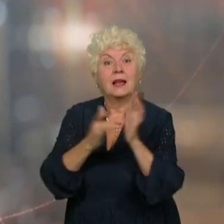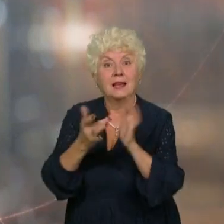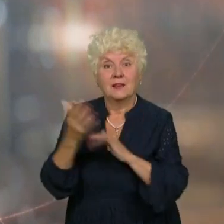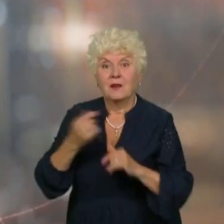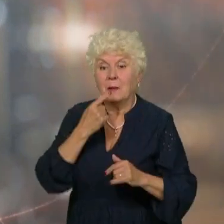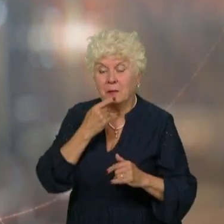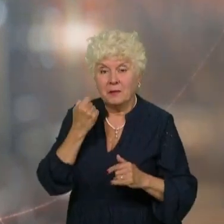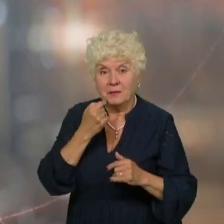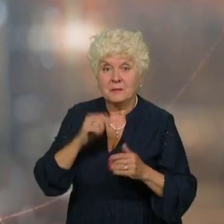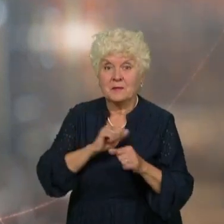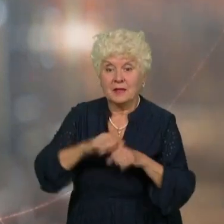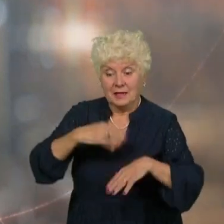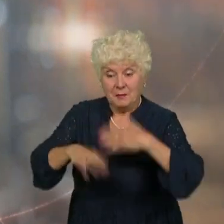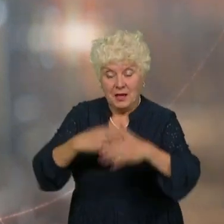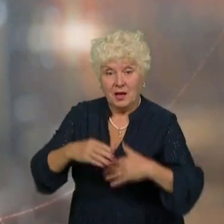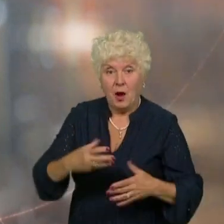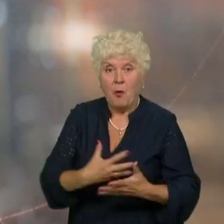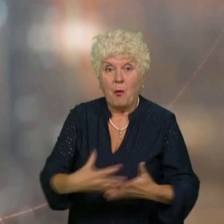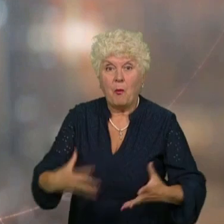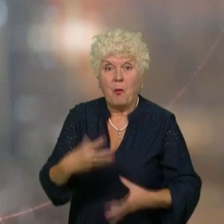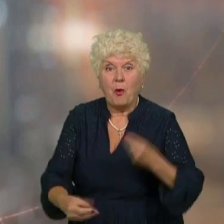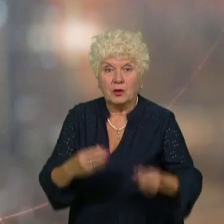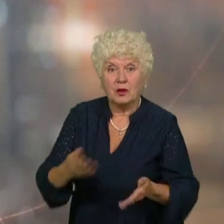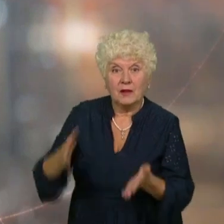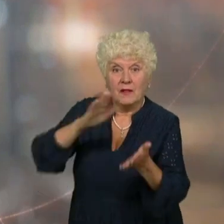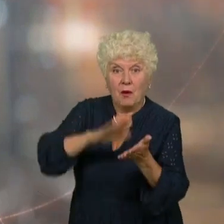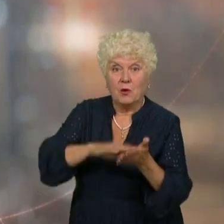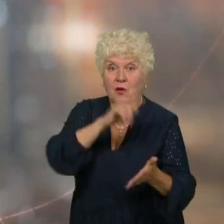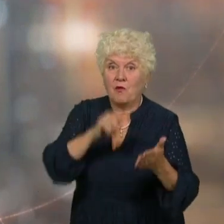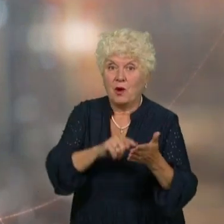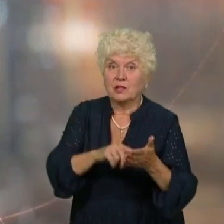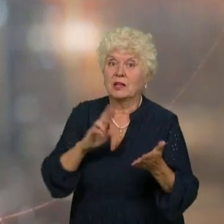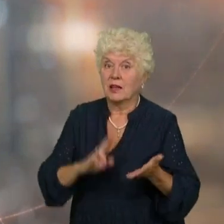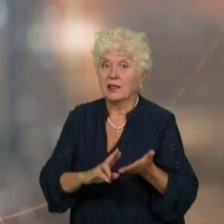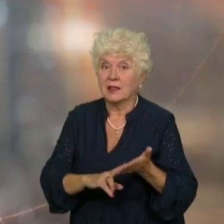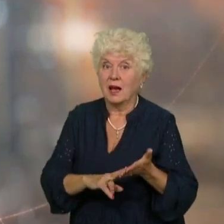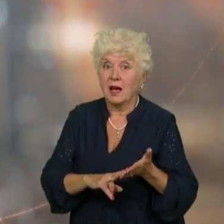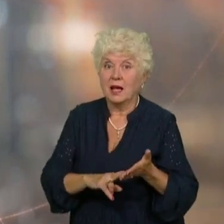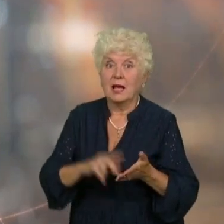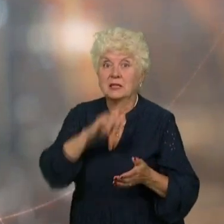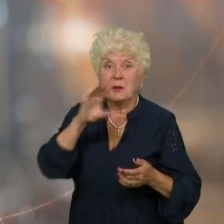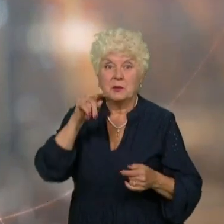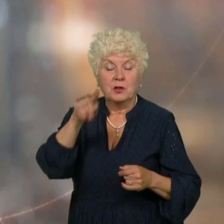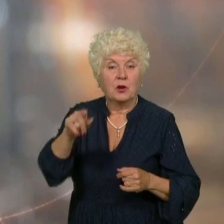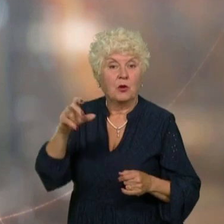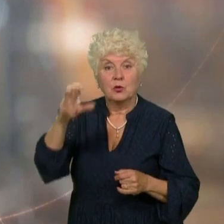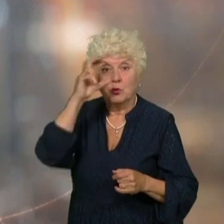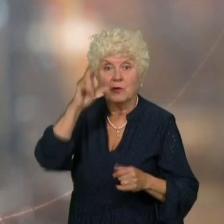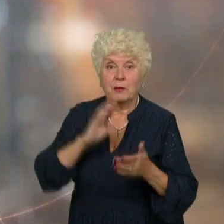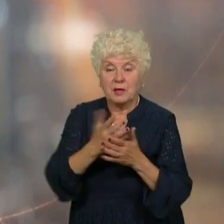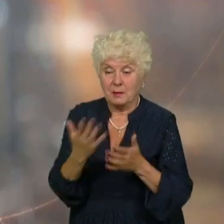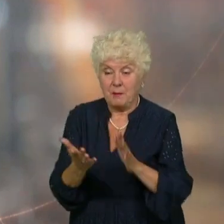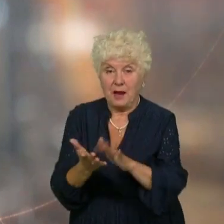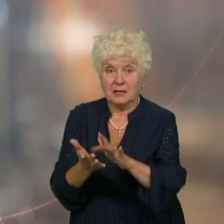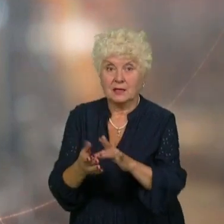ślinę ślinę zmieszał z błotem No i nałożył właśnie na na zmysły tego człowieka poprzez palce